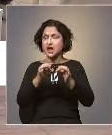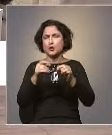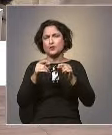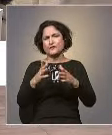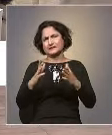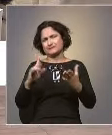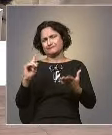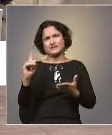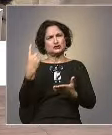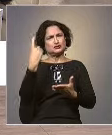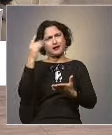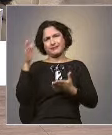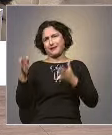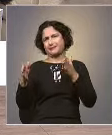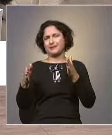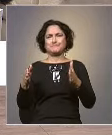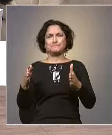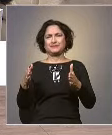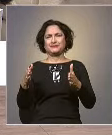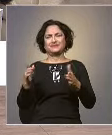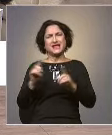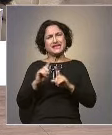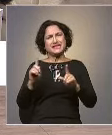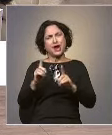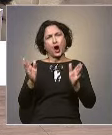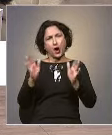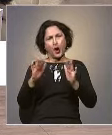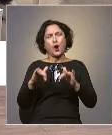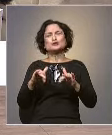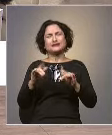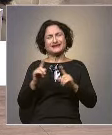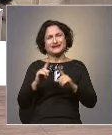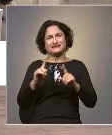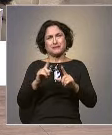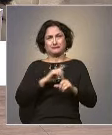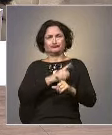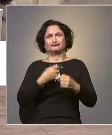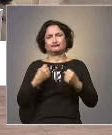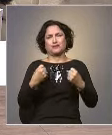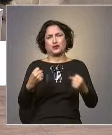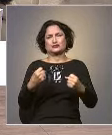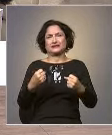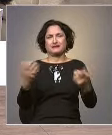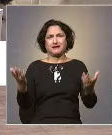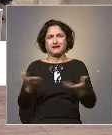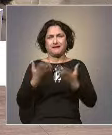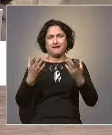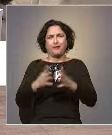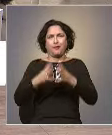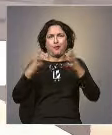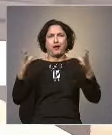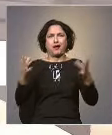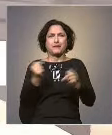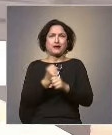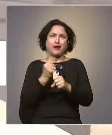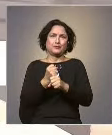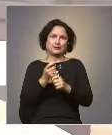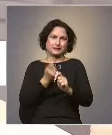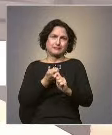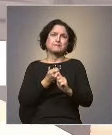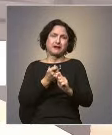много начален етап и ние не сме достатъчно мощни, за да направим това нещо. За това нещо изискват изключително така сериозни инвестиции